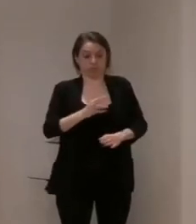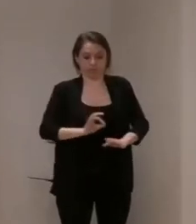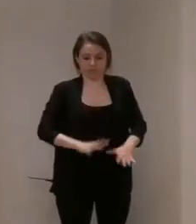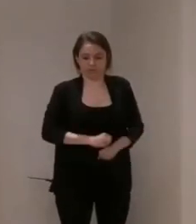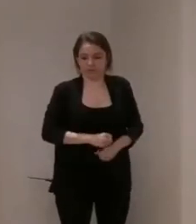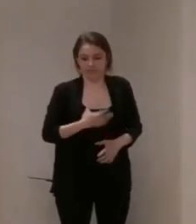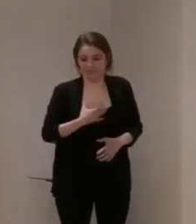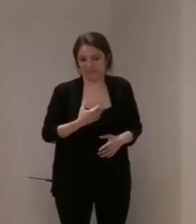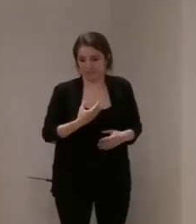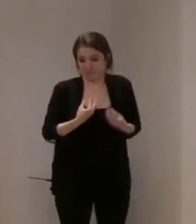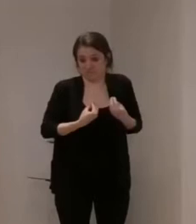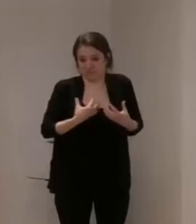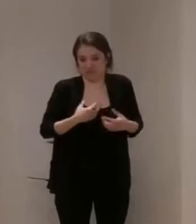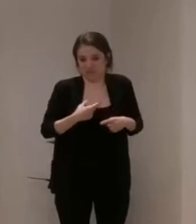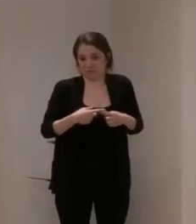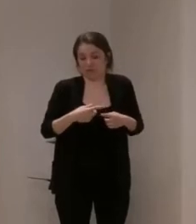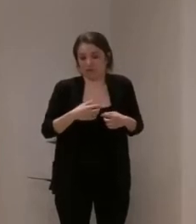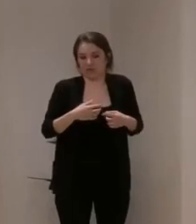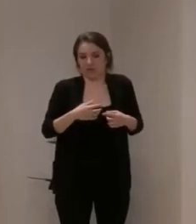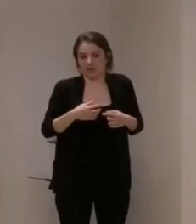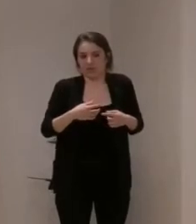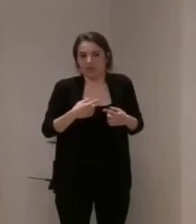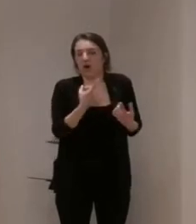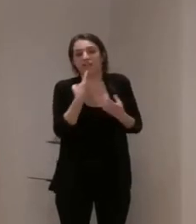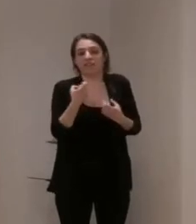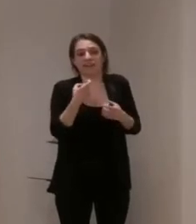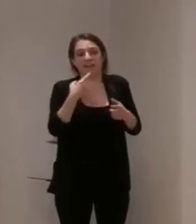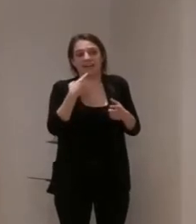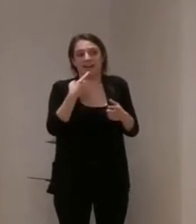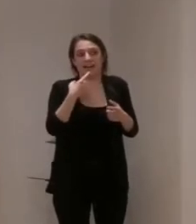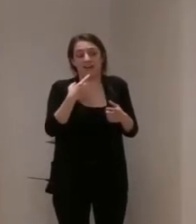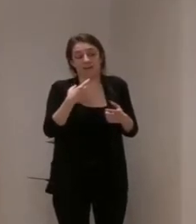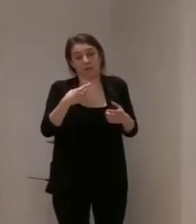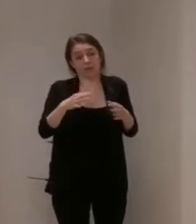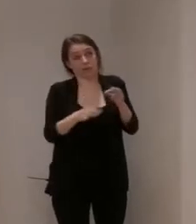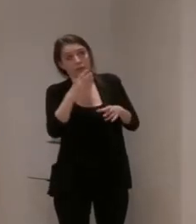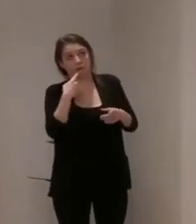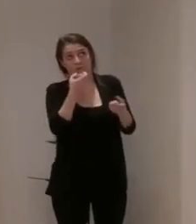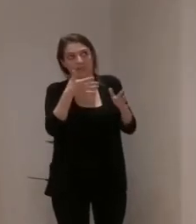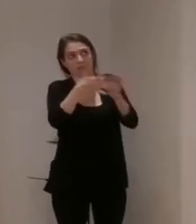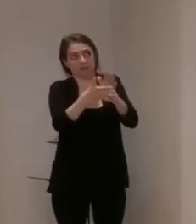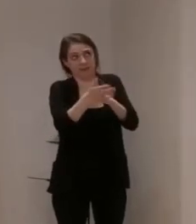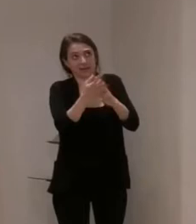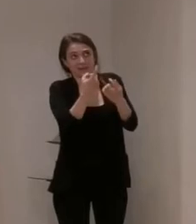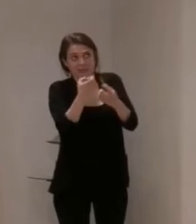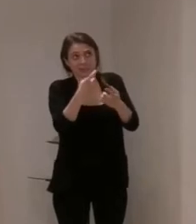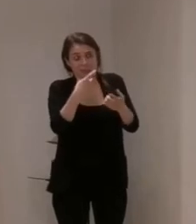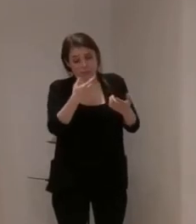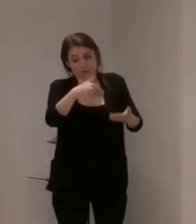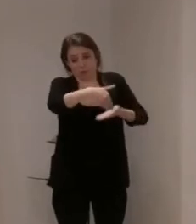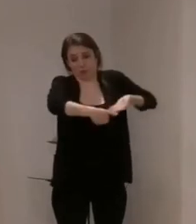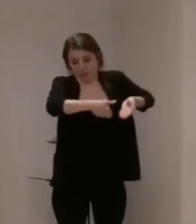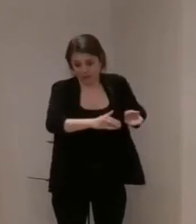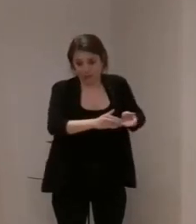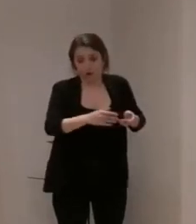es tallava. I si es tallava anava bé, perquè llavors no els havies de demanar res en aquella colla. Però també podia passar